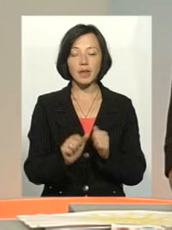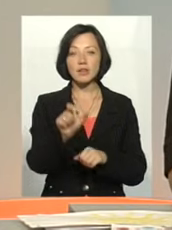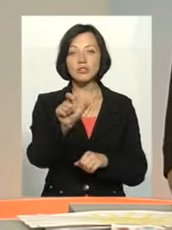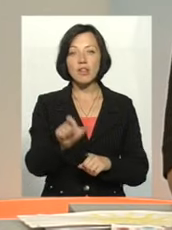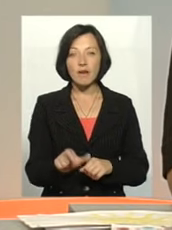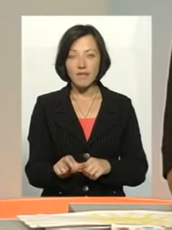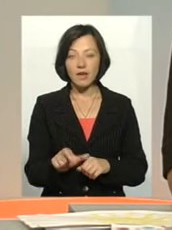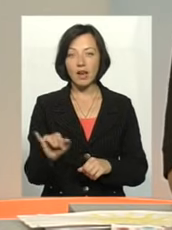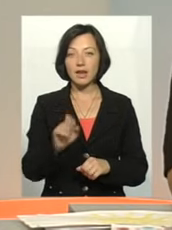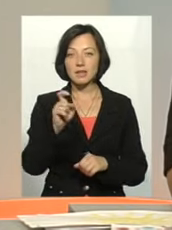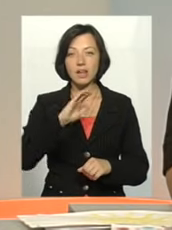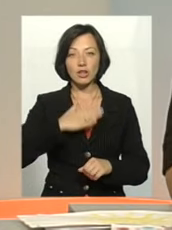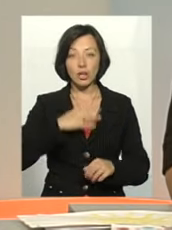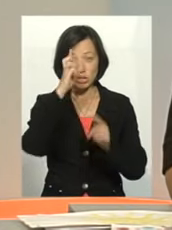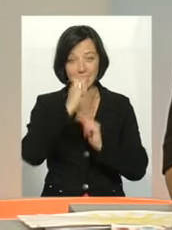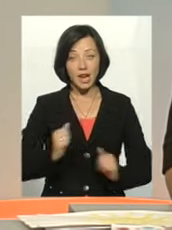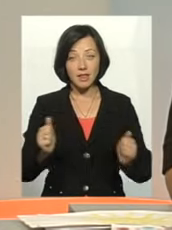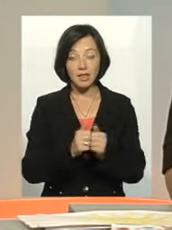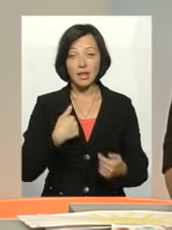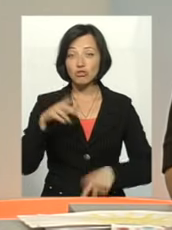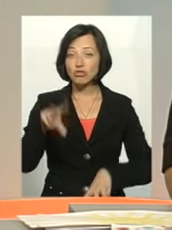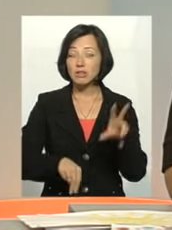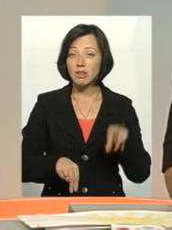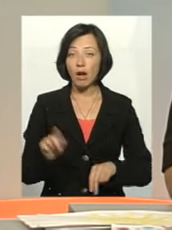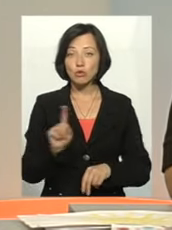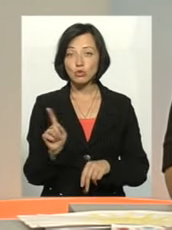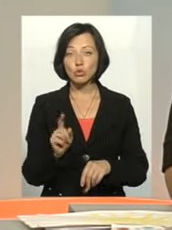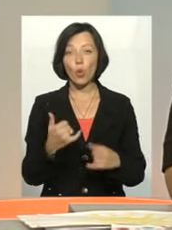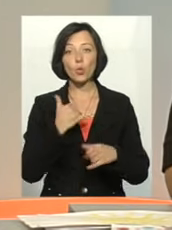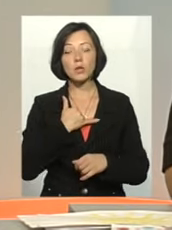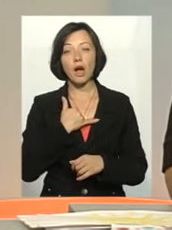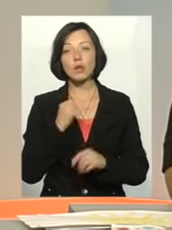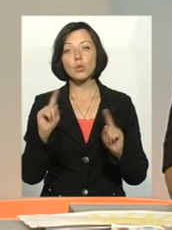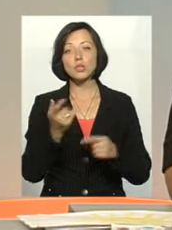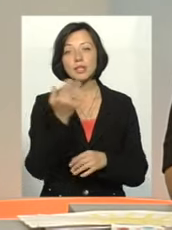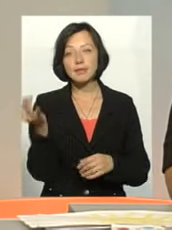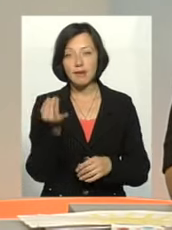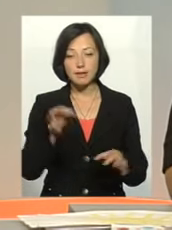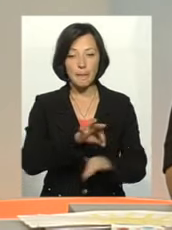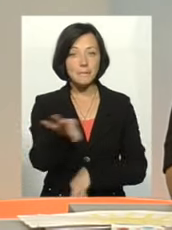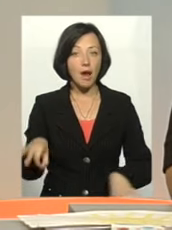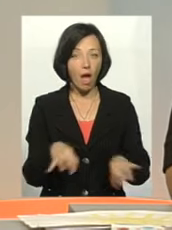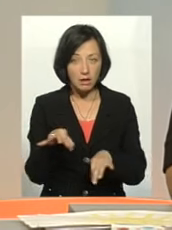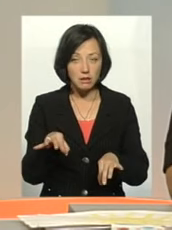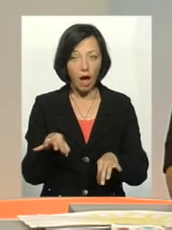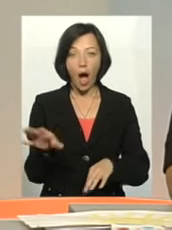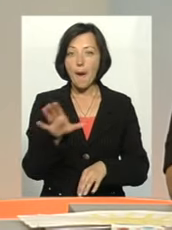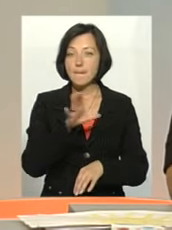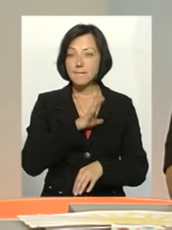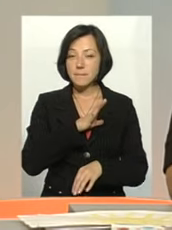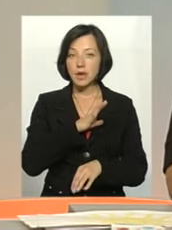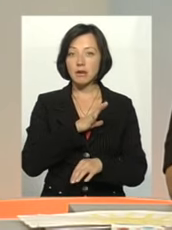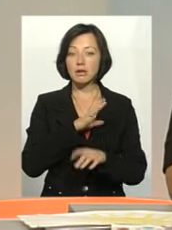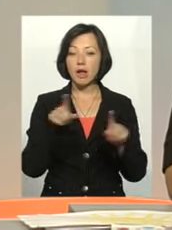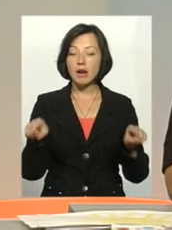человека из нашей страны. Я считаю, что сейчас у нас очень интересный проект. Он был